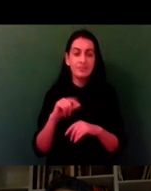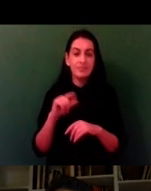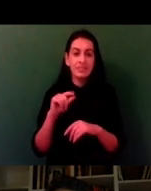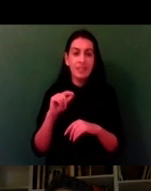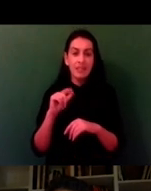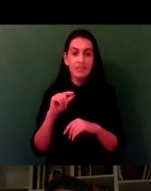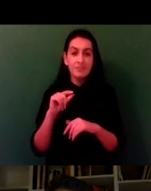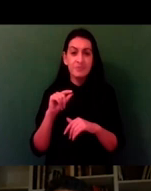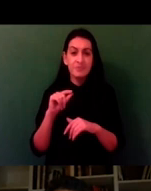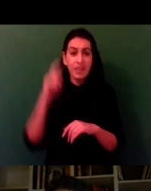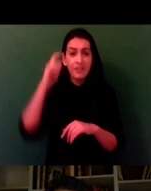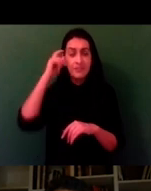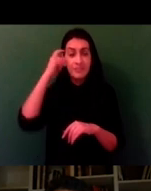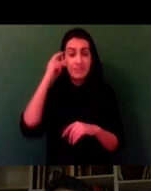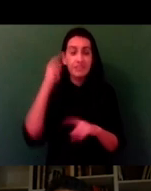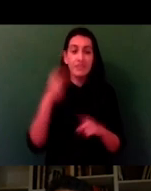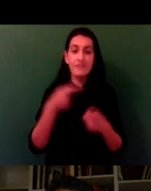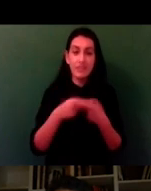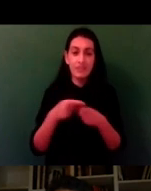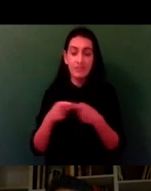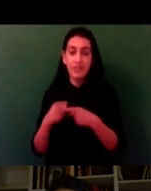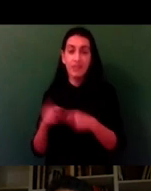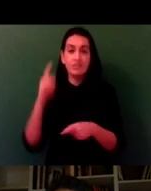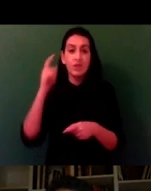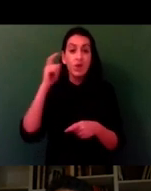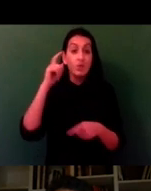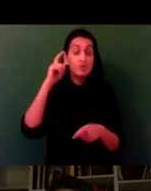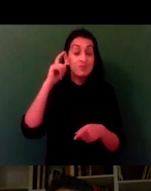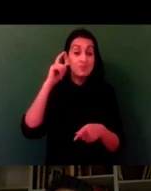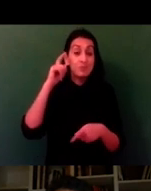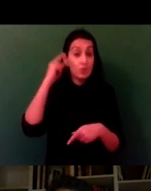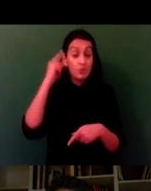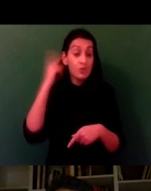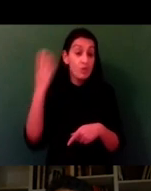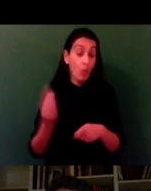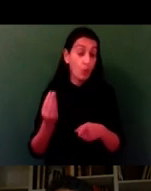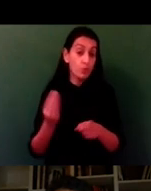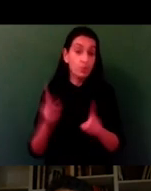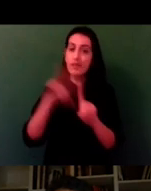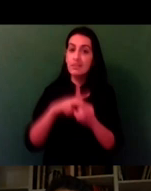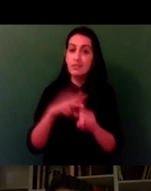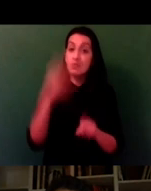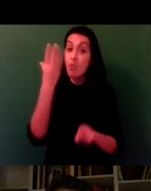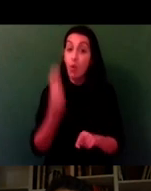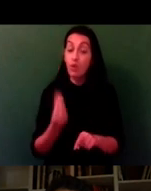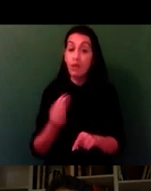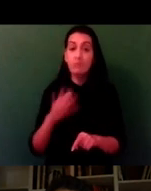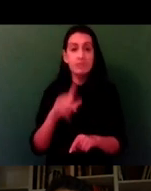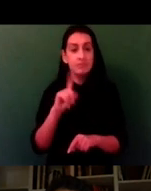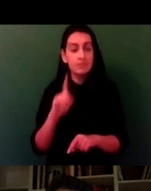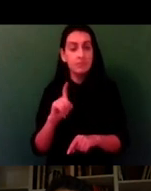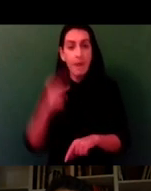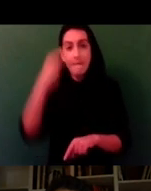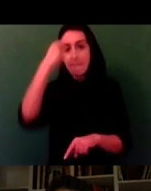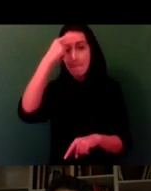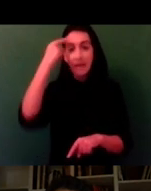olmadığı çeşitlilik içeren bir yol olamaz mı demiş. Murat Tülek, belki Kabataş'ta kullandığınız bu